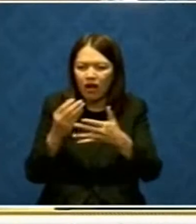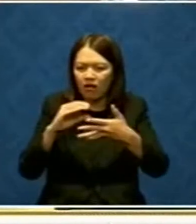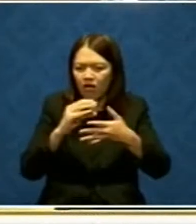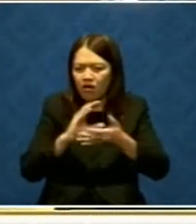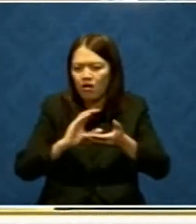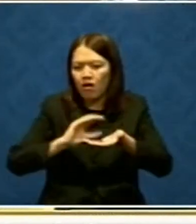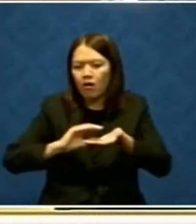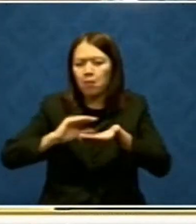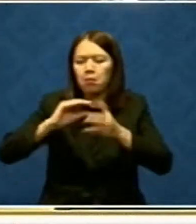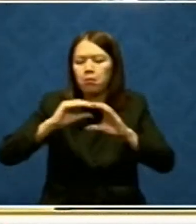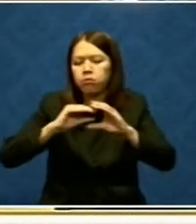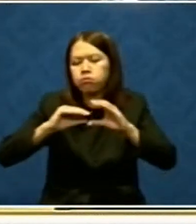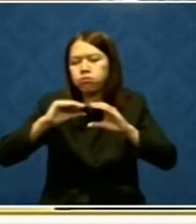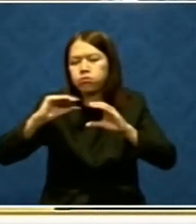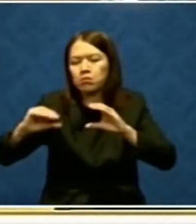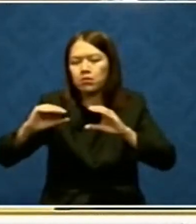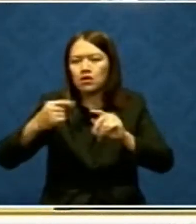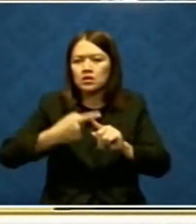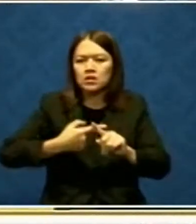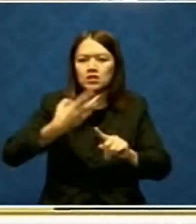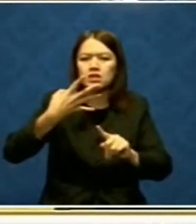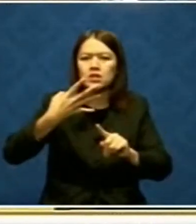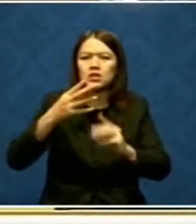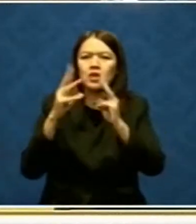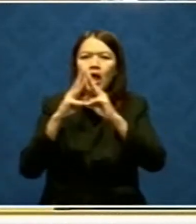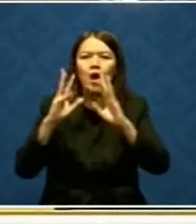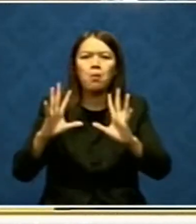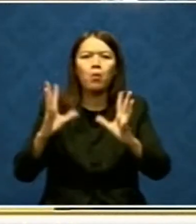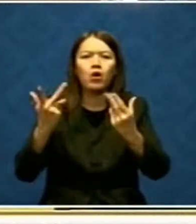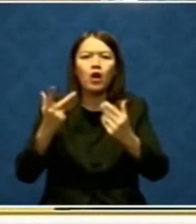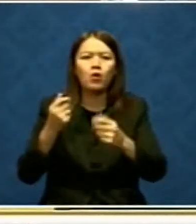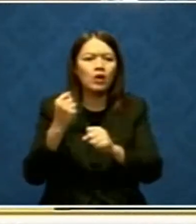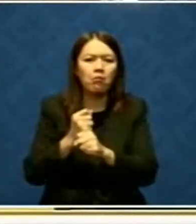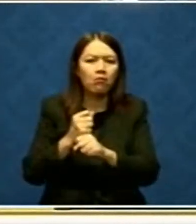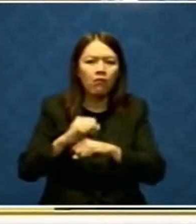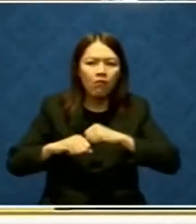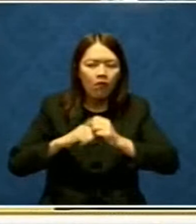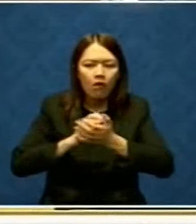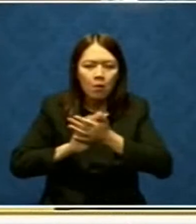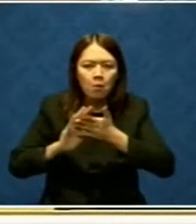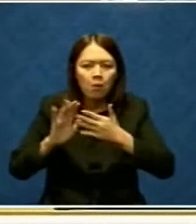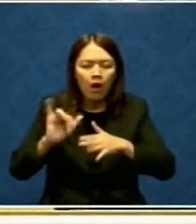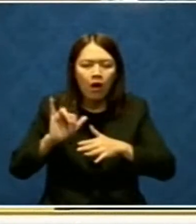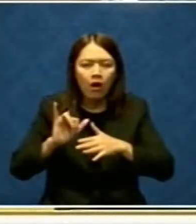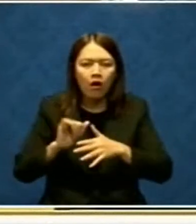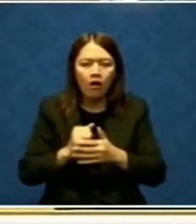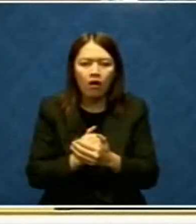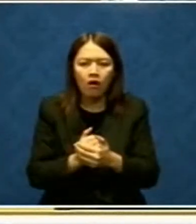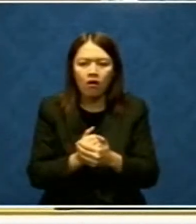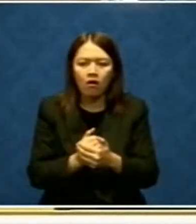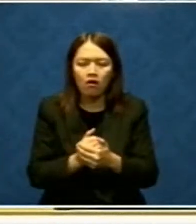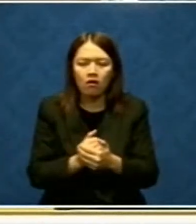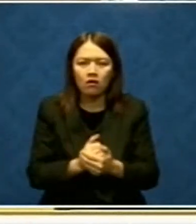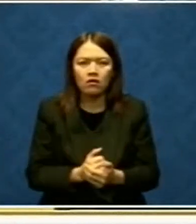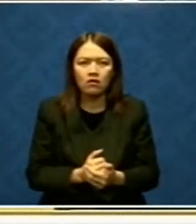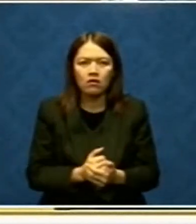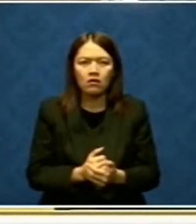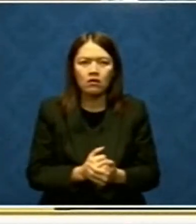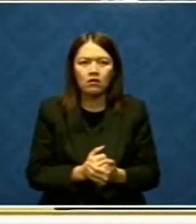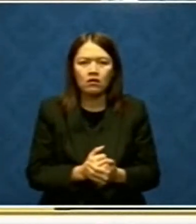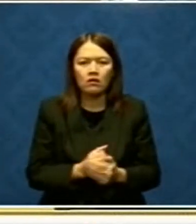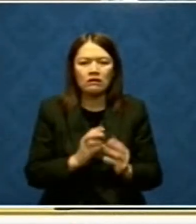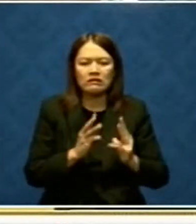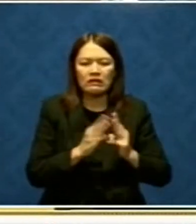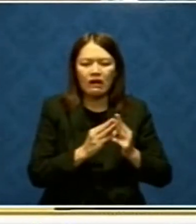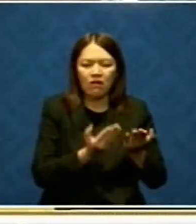มดสัญญาไปตั้งแต่เมษาแล้วนะครับนี่เลยมาหลายเดือนแล้วนะครับยังสร้างไม่ถึงไหนนะครับระยะ2เค้าสร้างแซงแล้วนะครับคนที่ได้สัญญา